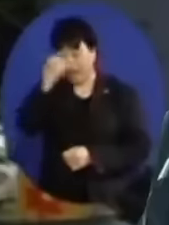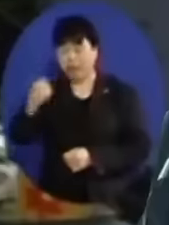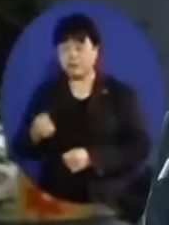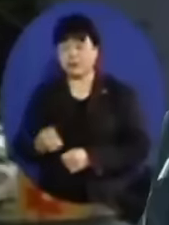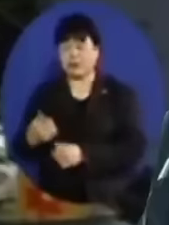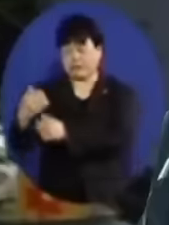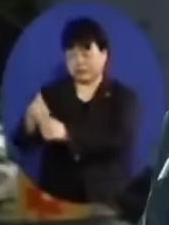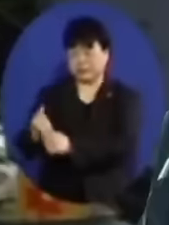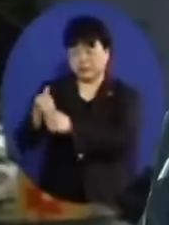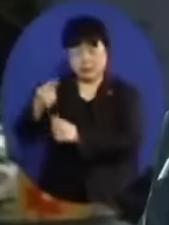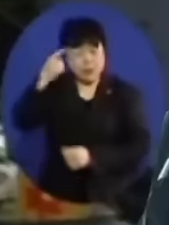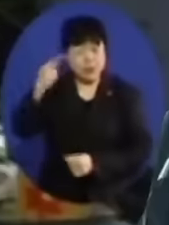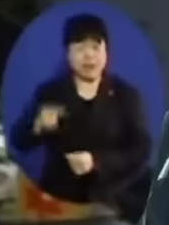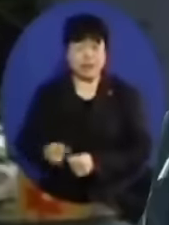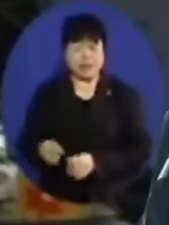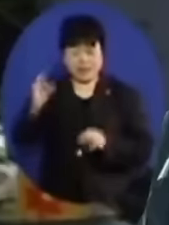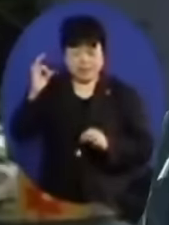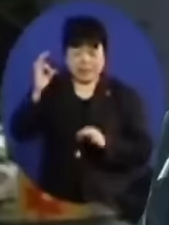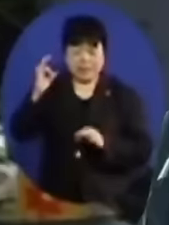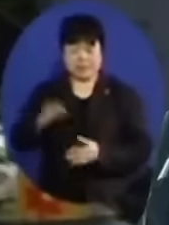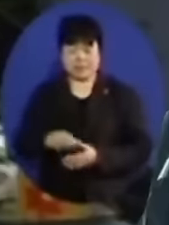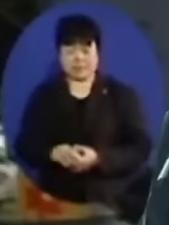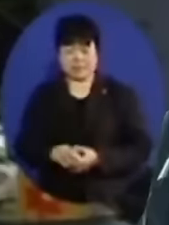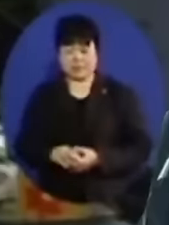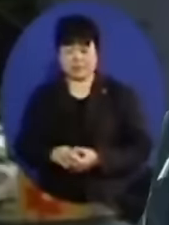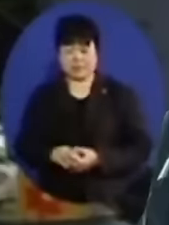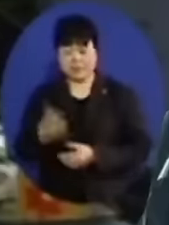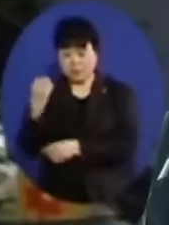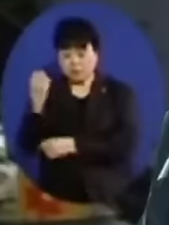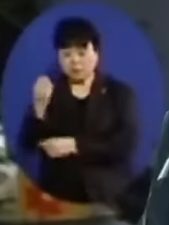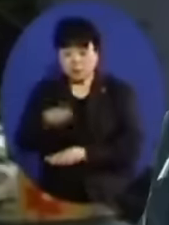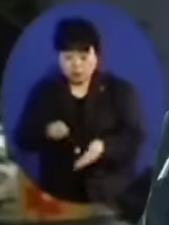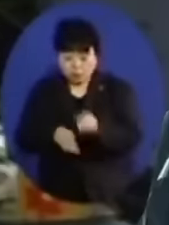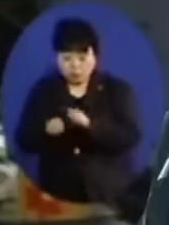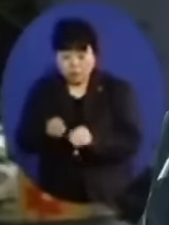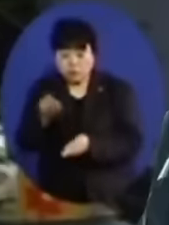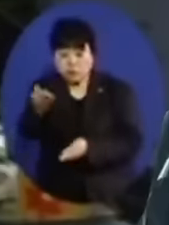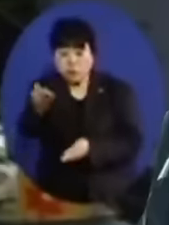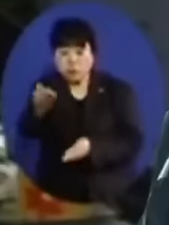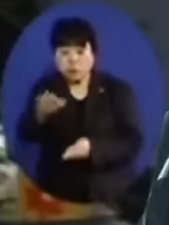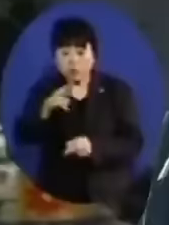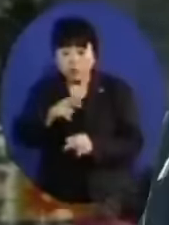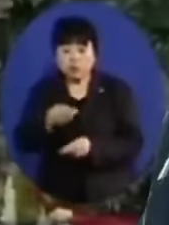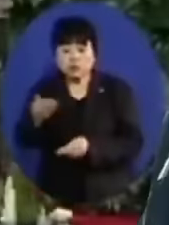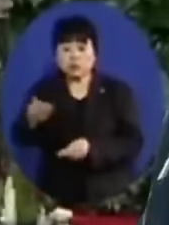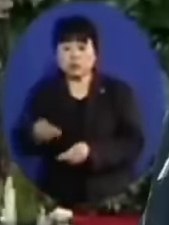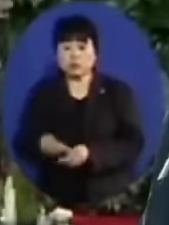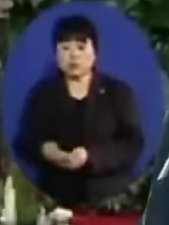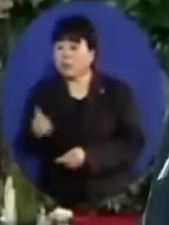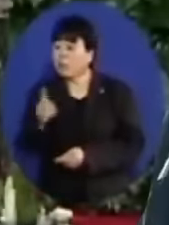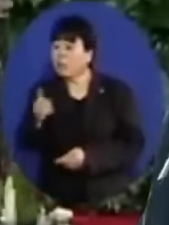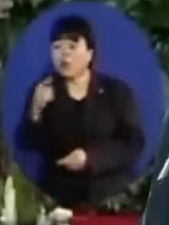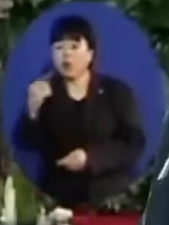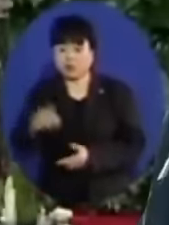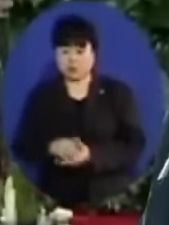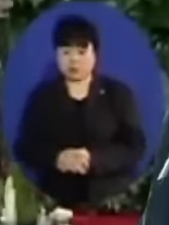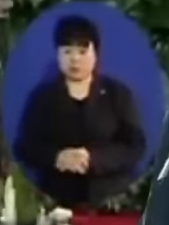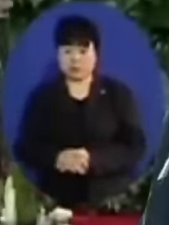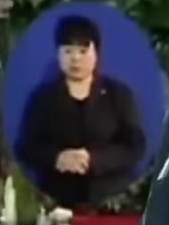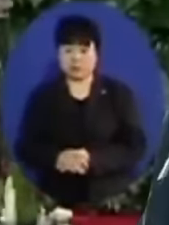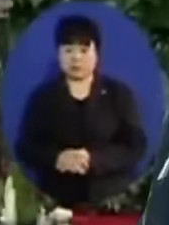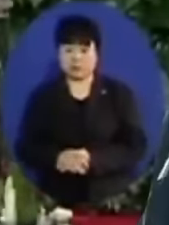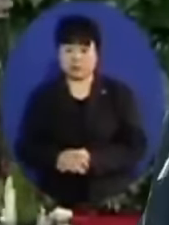나를 괴롭힙니까? 가만히 계시니까 뭐를 신문지에 사가지고 와주셨어. 근데 이거 그게 뭡니까? 근데